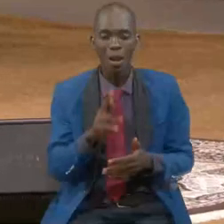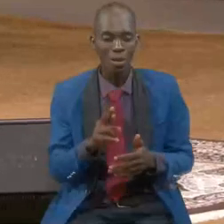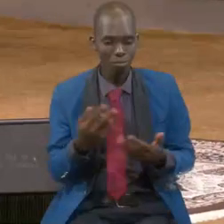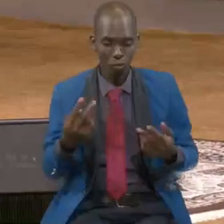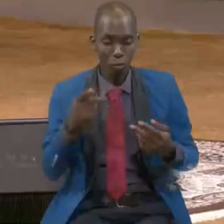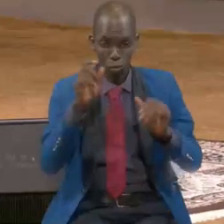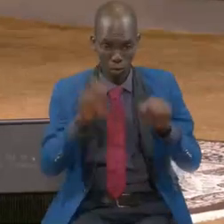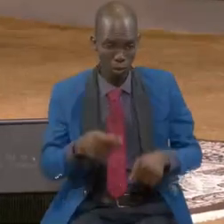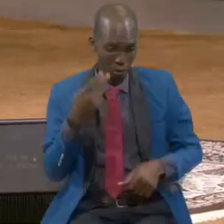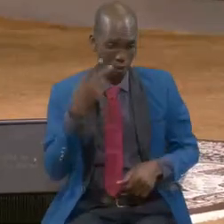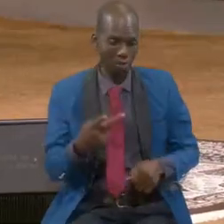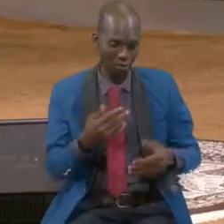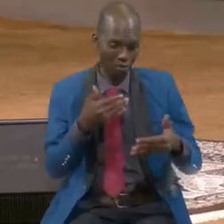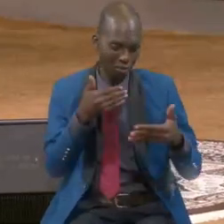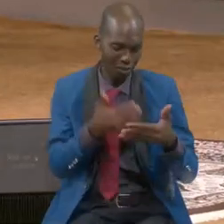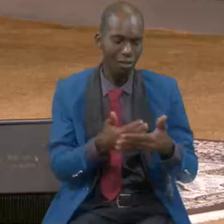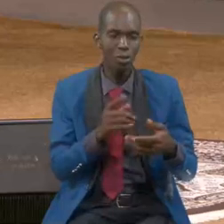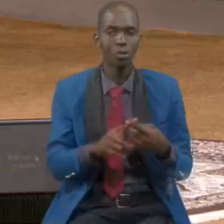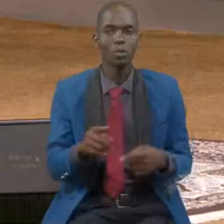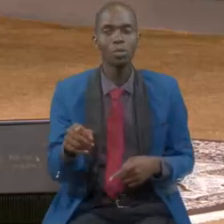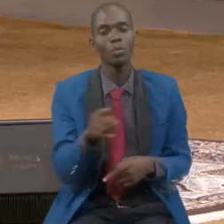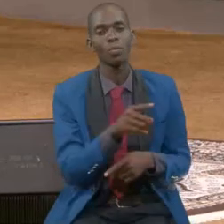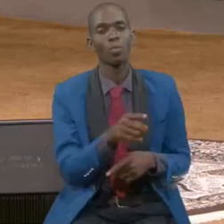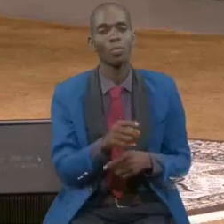sont physiquement proches de vous.